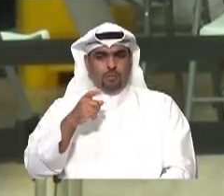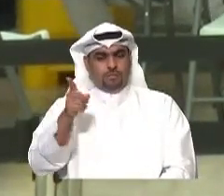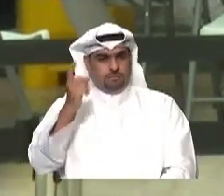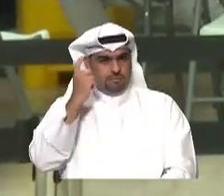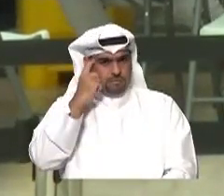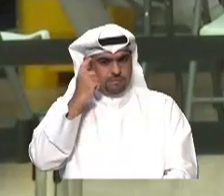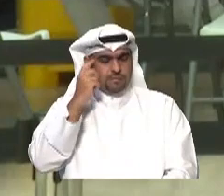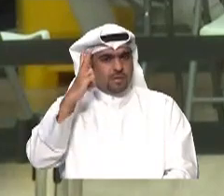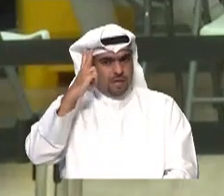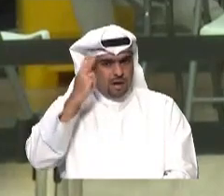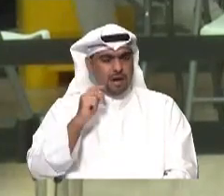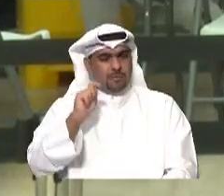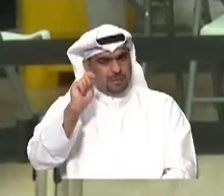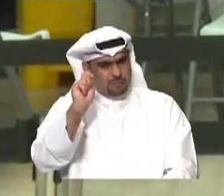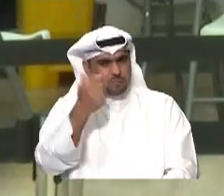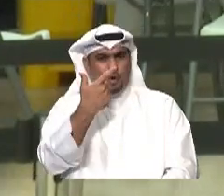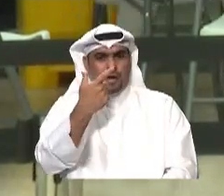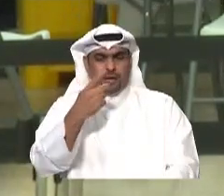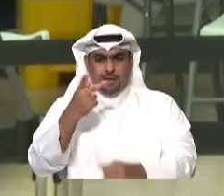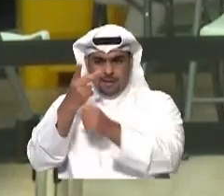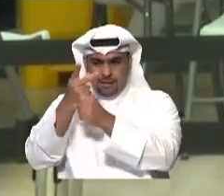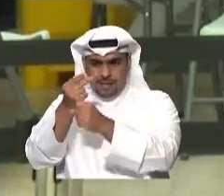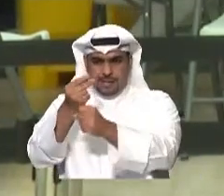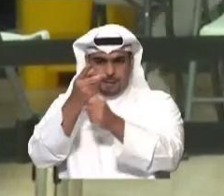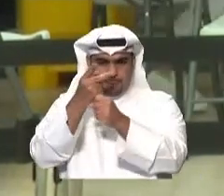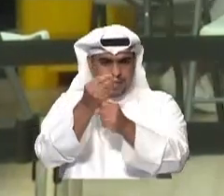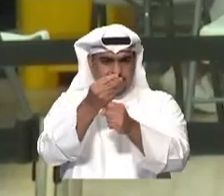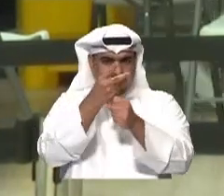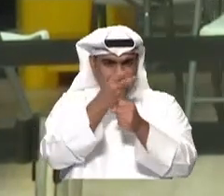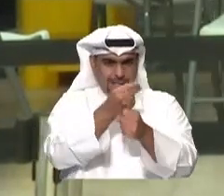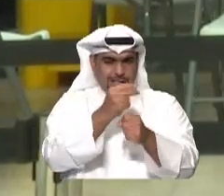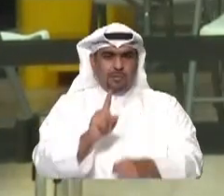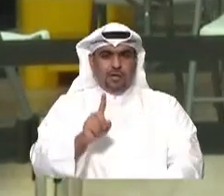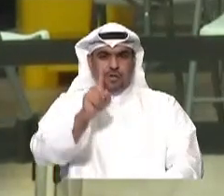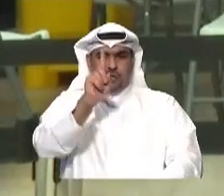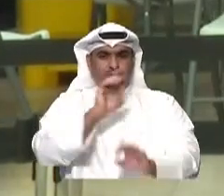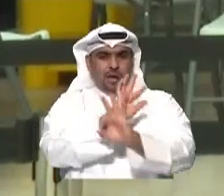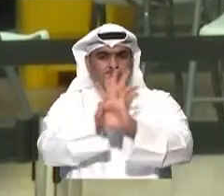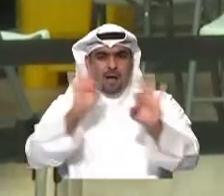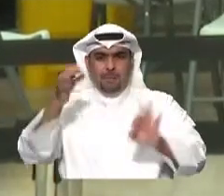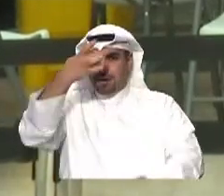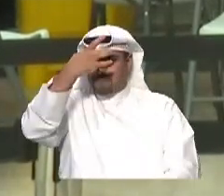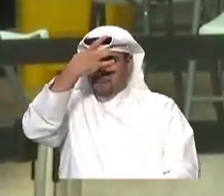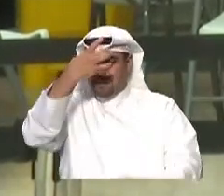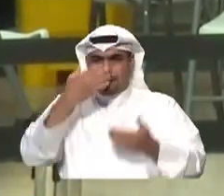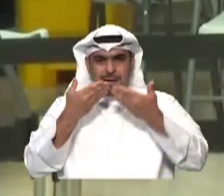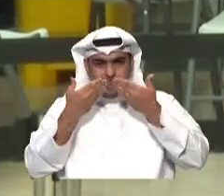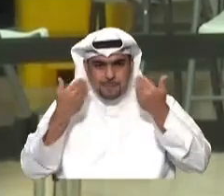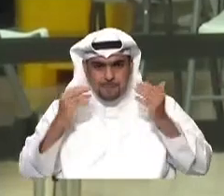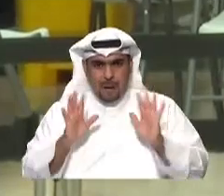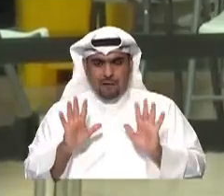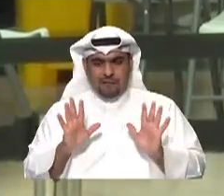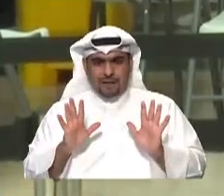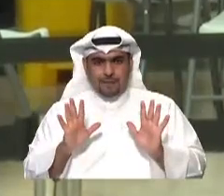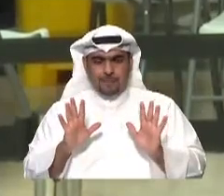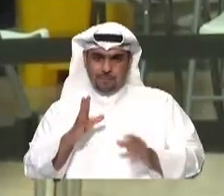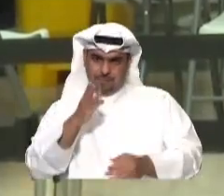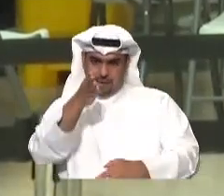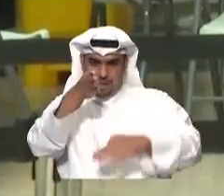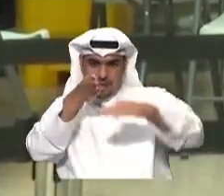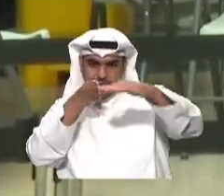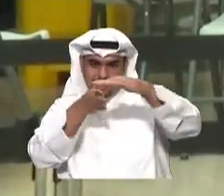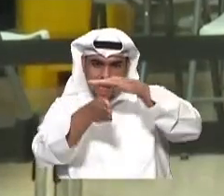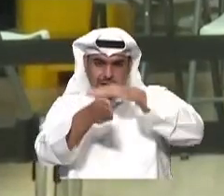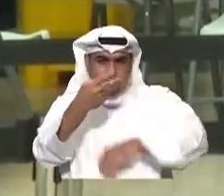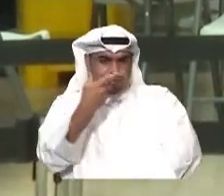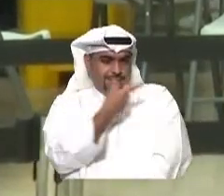في سبيل تحسين كافة أفراد المجتمع من مواطنين ومقيمين. الطاقة الاستيعابية لهذا المركز تصل